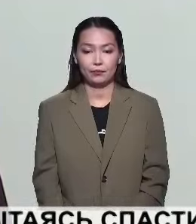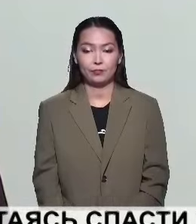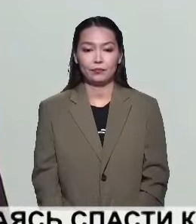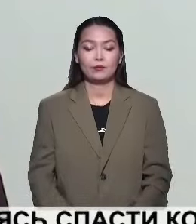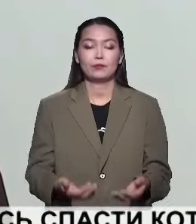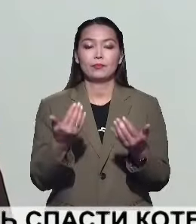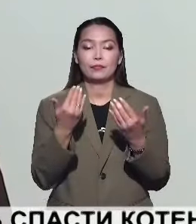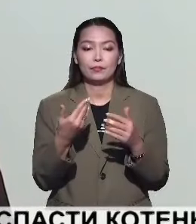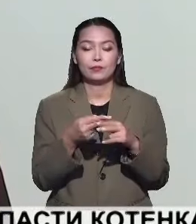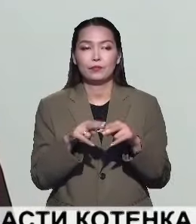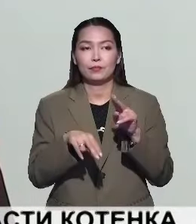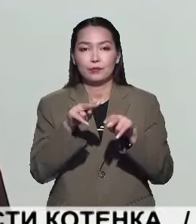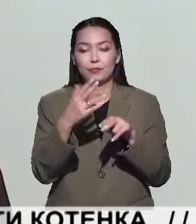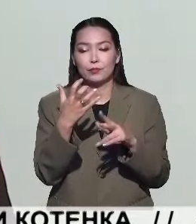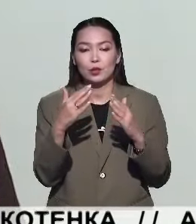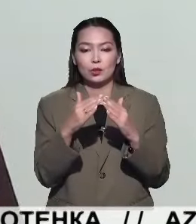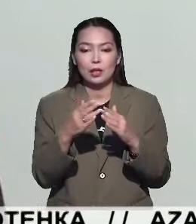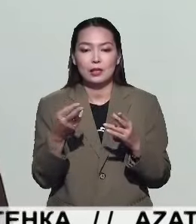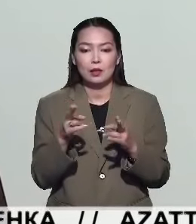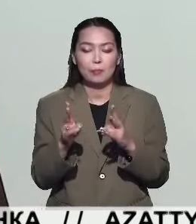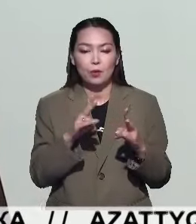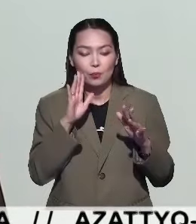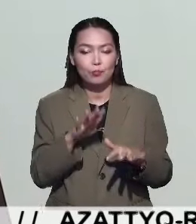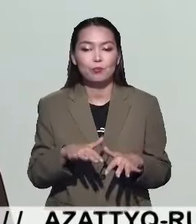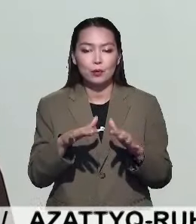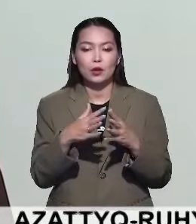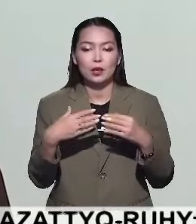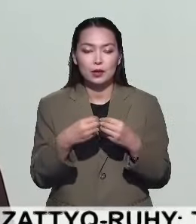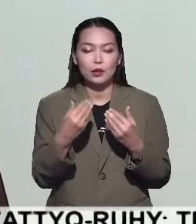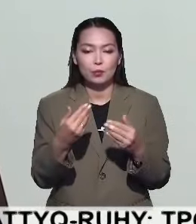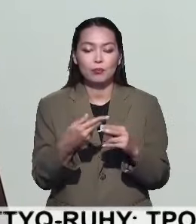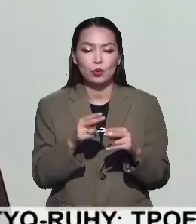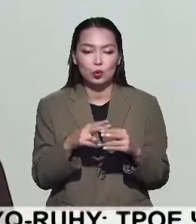Всего в области строится 500 домов для пострадавших от паводков семей. 235 из них